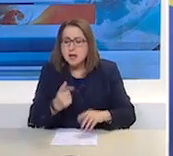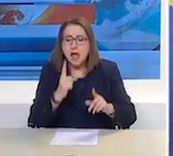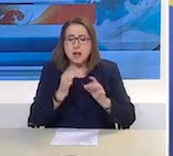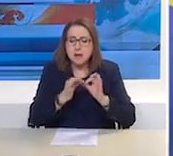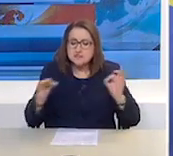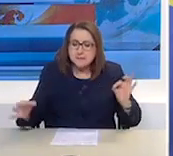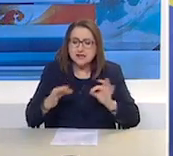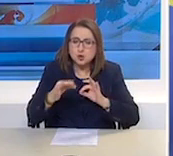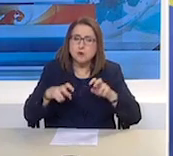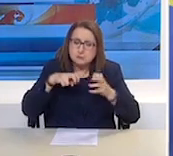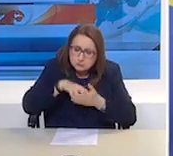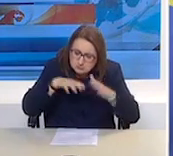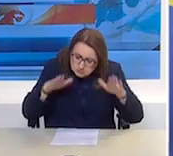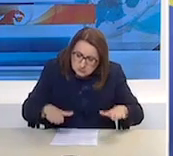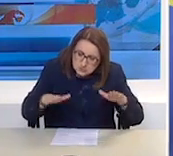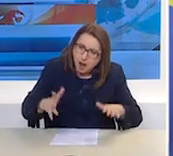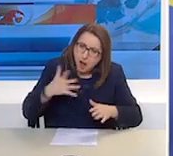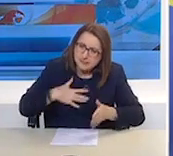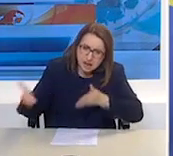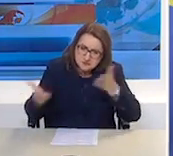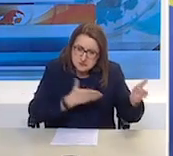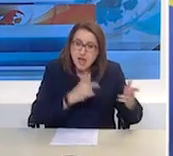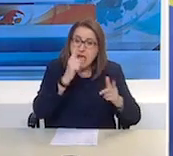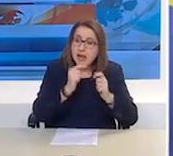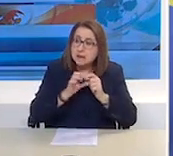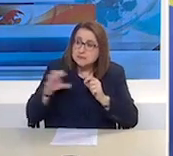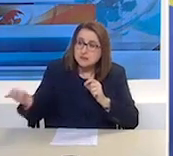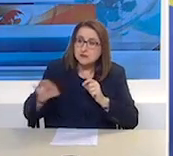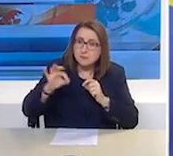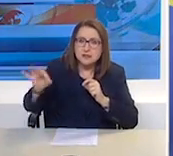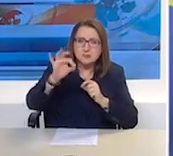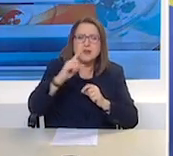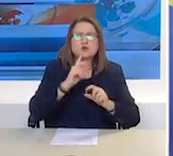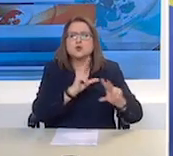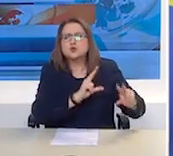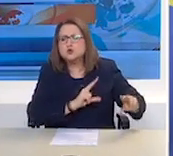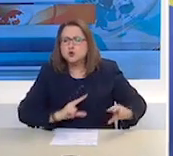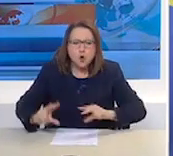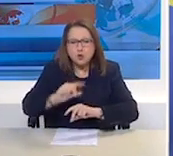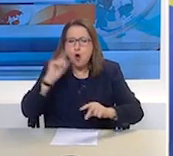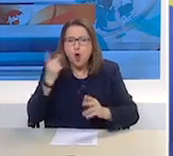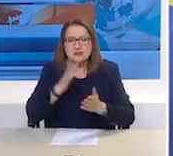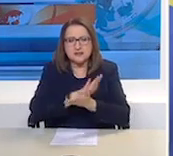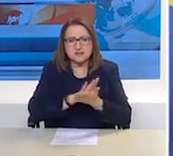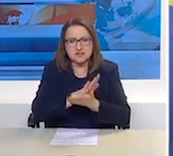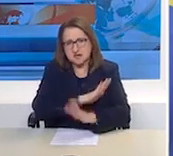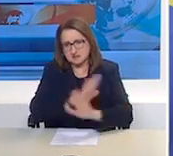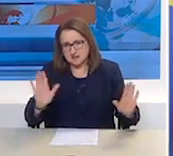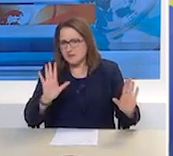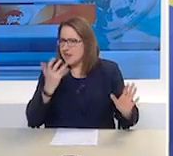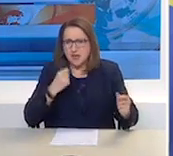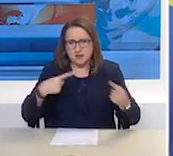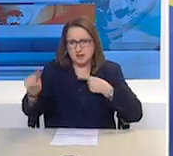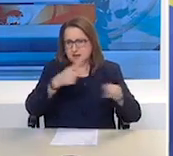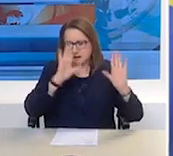Άλλωστε, από την πρώτη στιγμή αυτής της κρίσης, οι ρυθμίσεις για τους χώρους λατρείας ήταν οριζόντιες και κοινές για όλους χωρίς εξαιρέσεις.